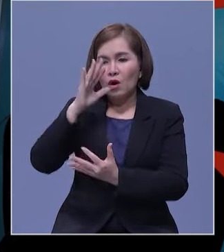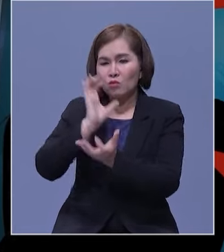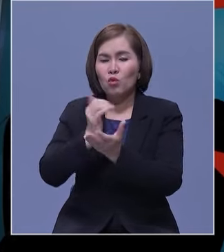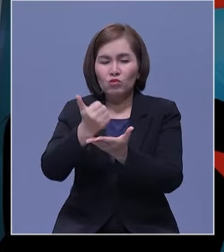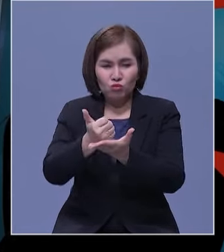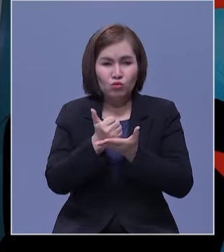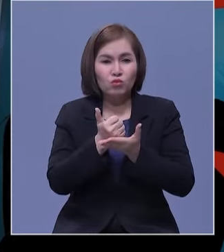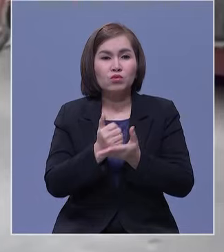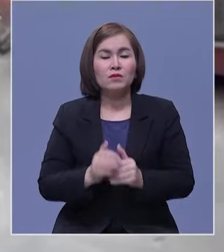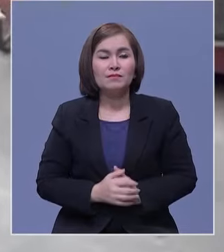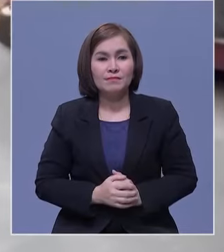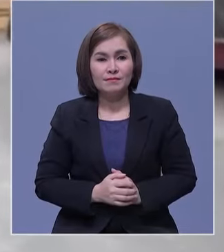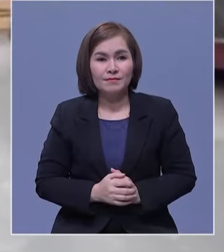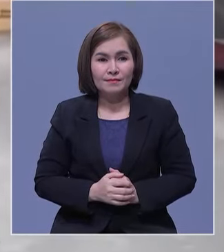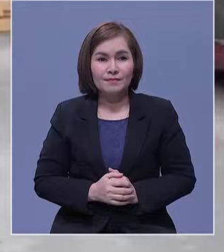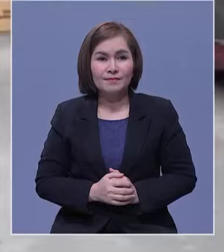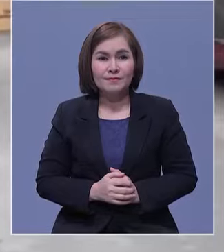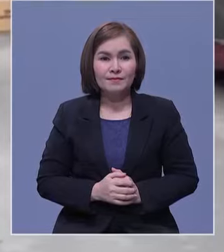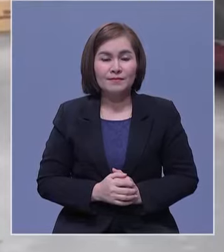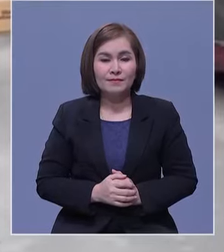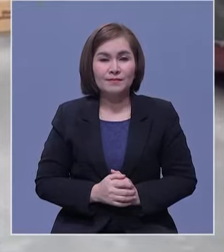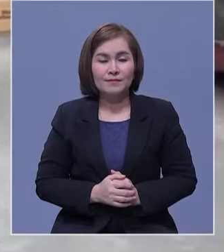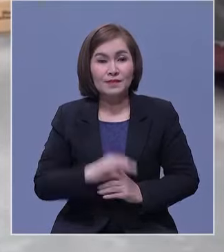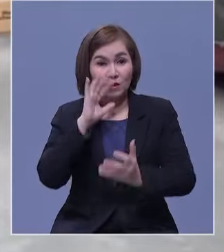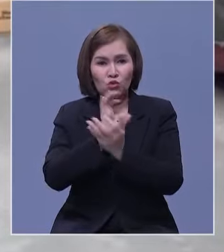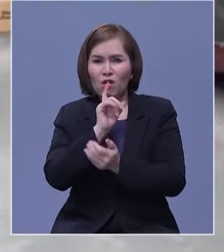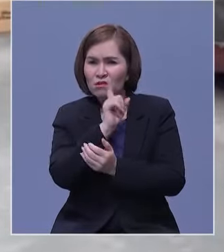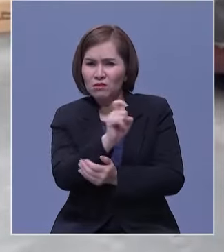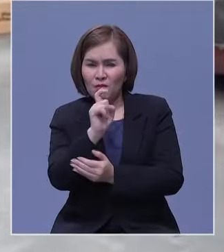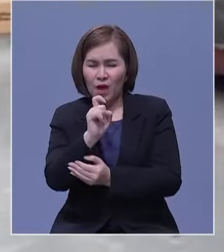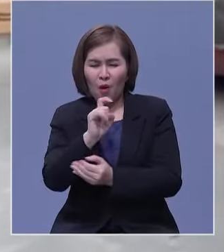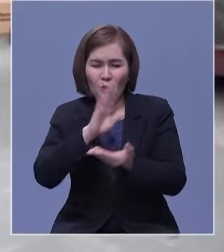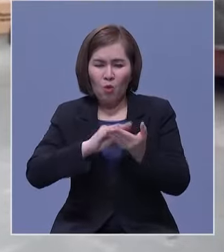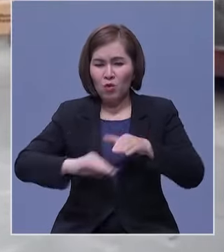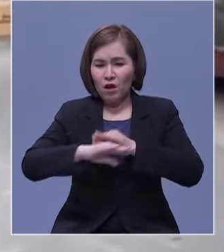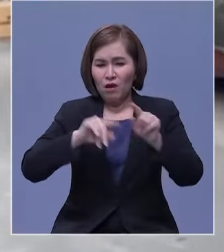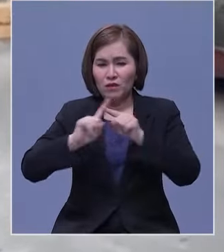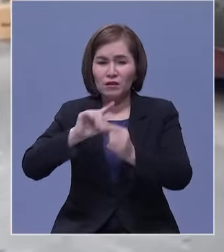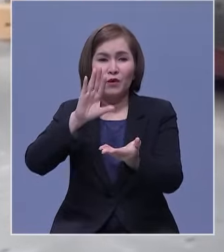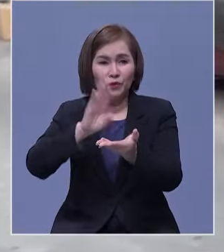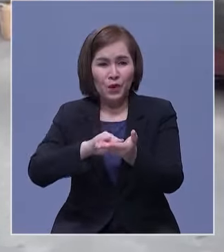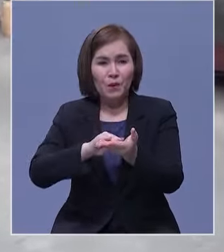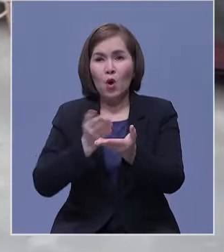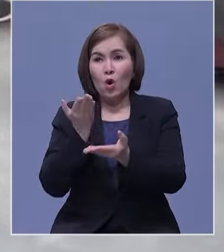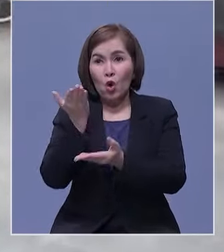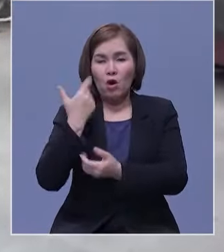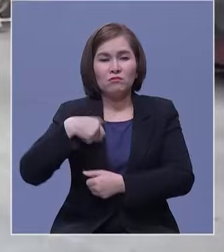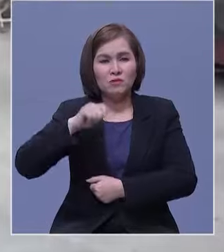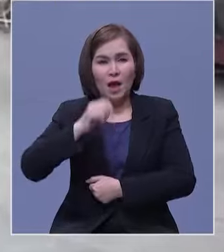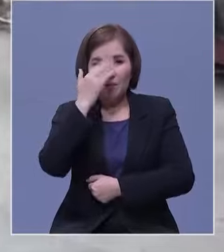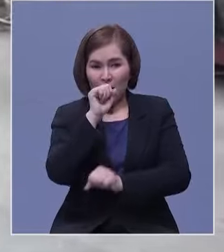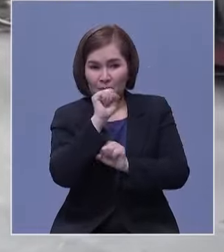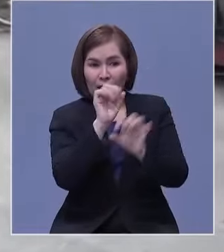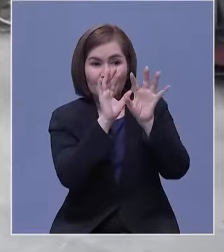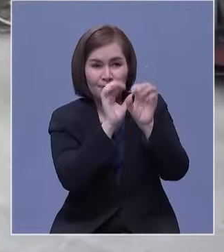สวนให้ดำเนินคดีกับผู้ต้องหาทางพนักงานเองเขาก็สอบสวนแล้วก็รวบรวมพยานหลักฐานค่ะพร้อมกับขอศาลออกหมายจับนะคะก็